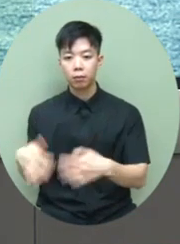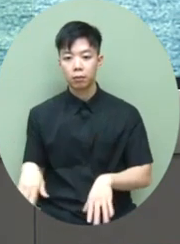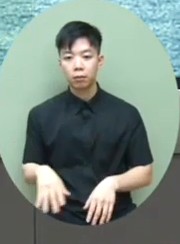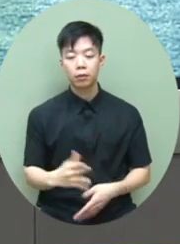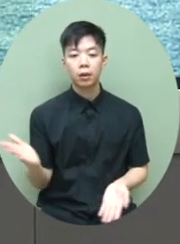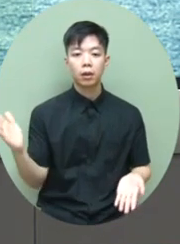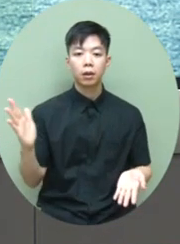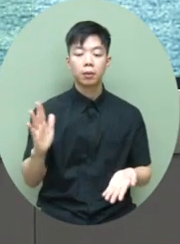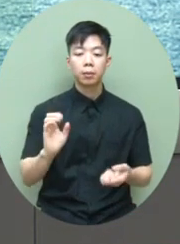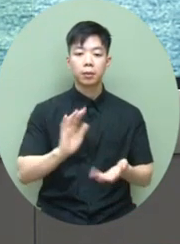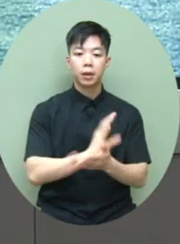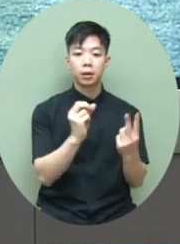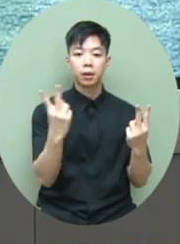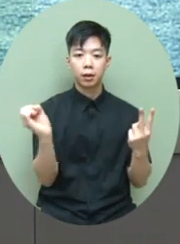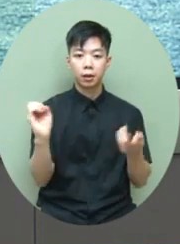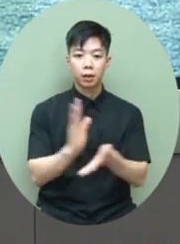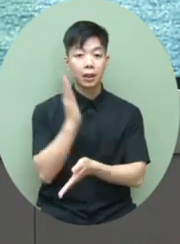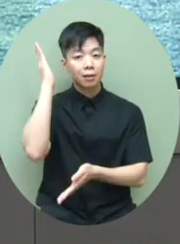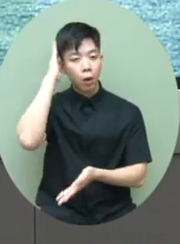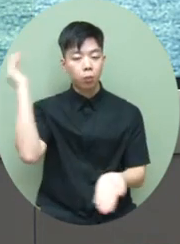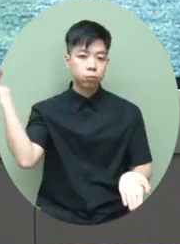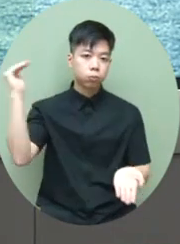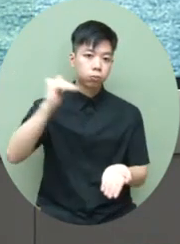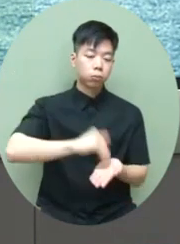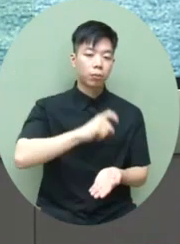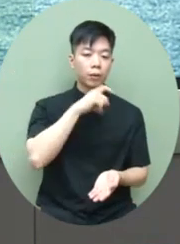自2020年初，本港咧共有